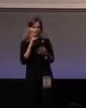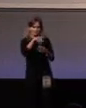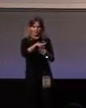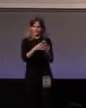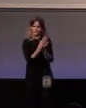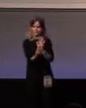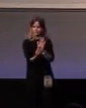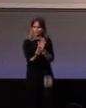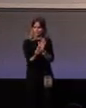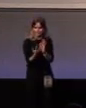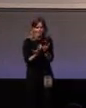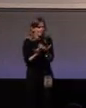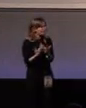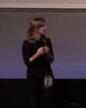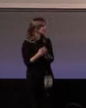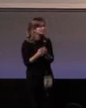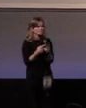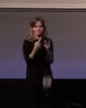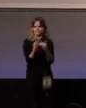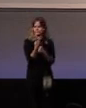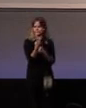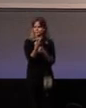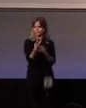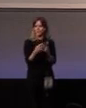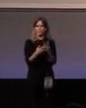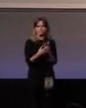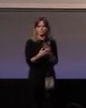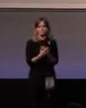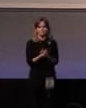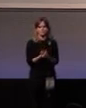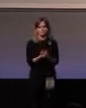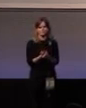dus en woon beurs een bureau pour les